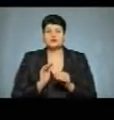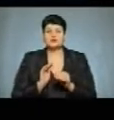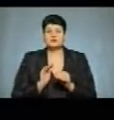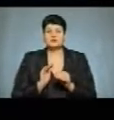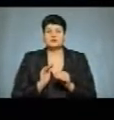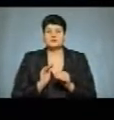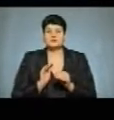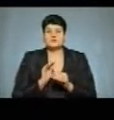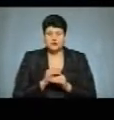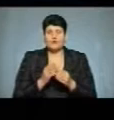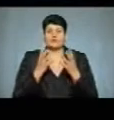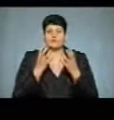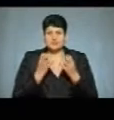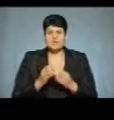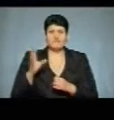окремо всіх